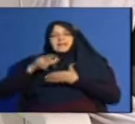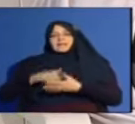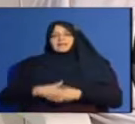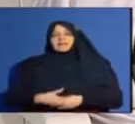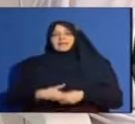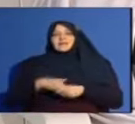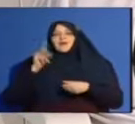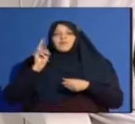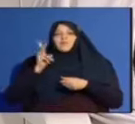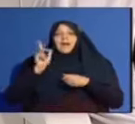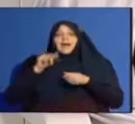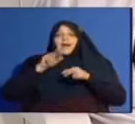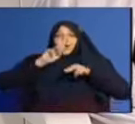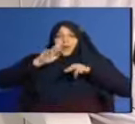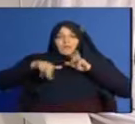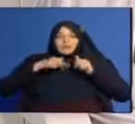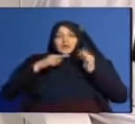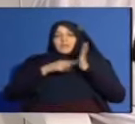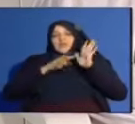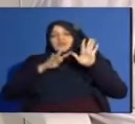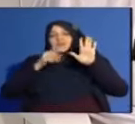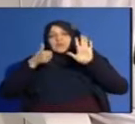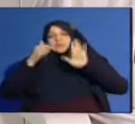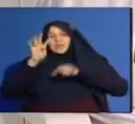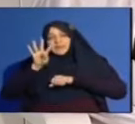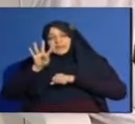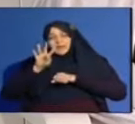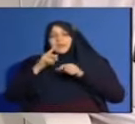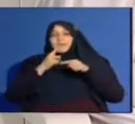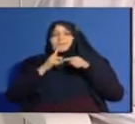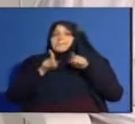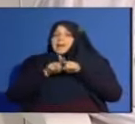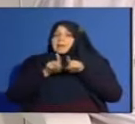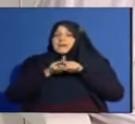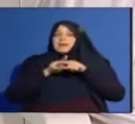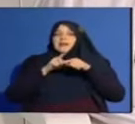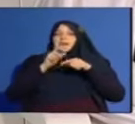هذه وعملا بالقانون 08-09 في القانون